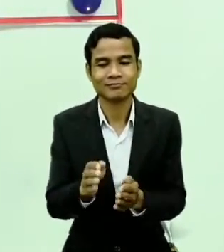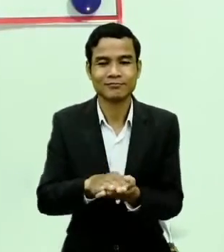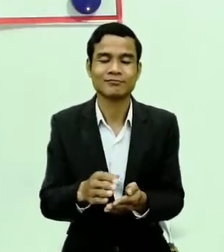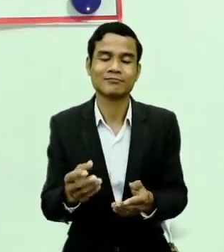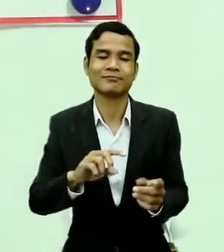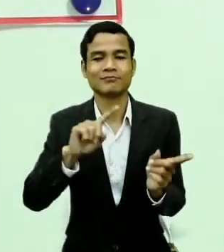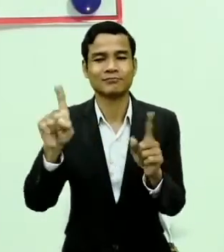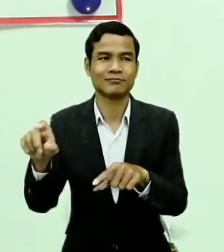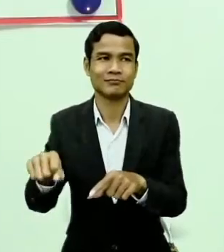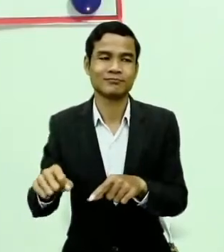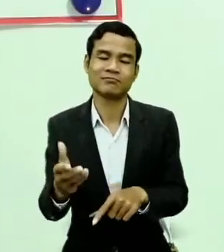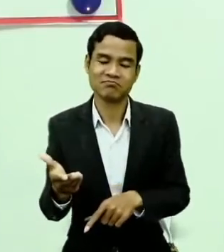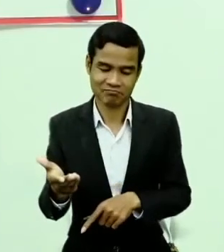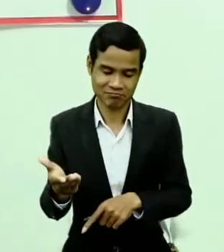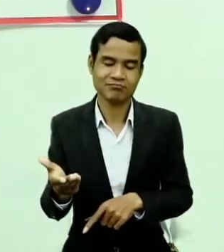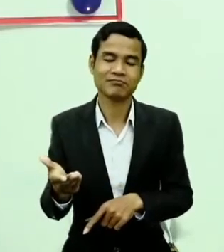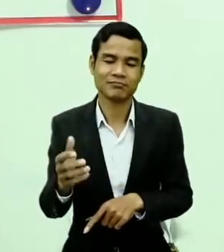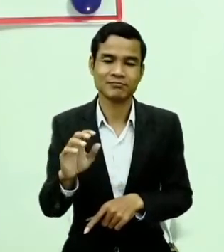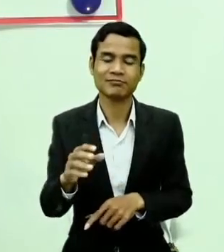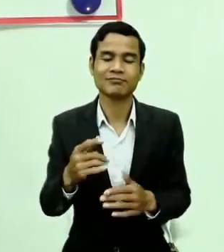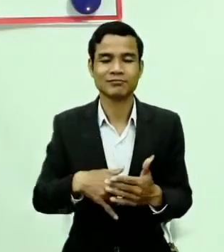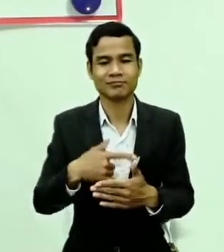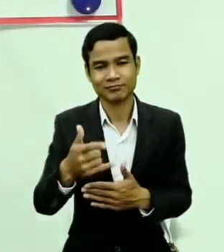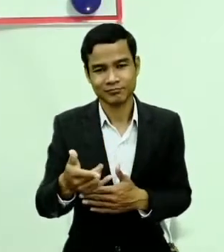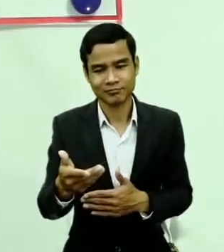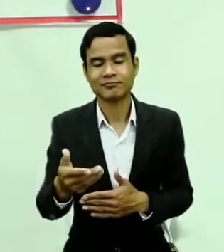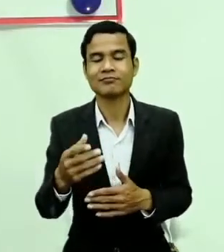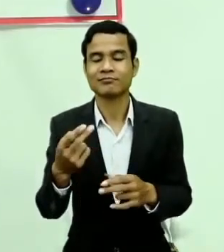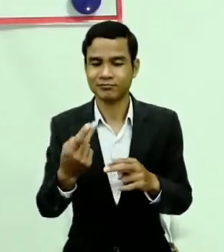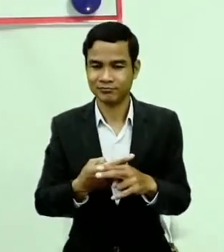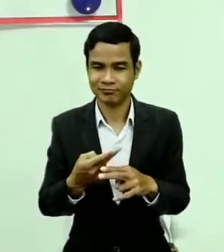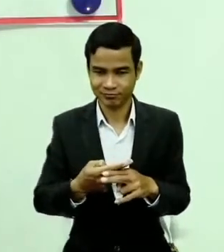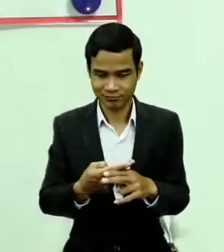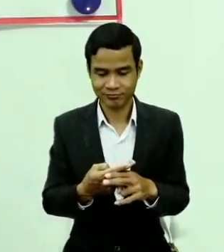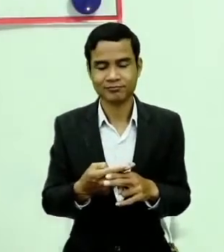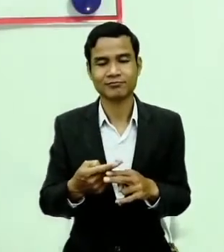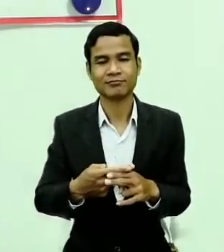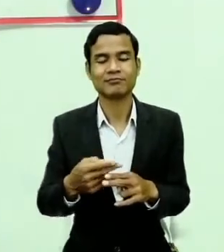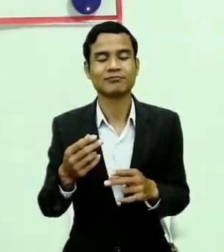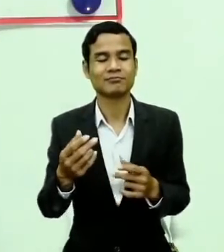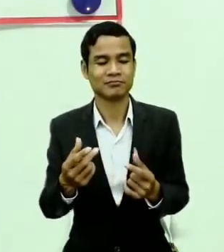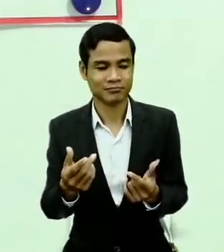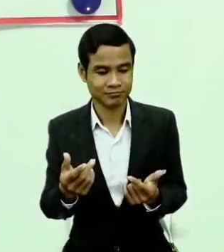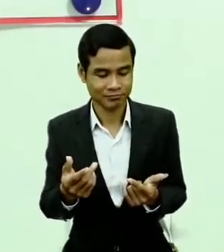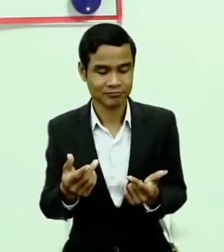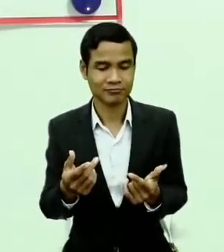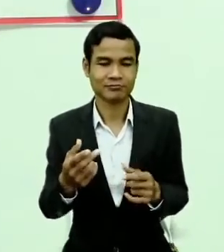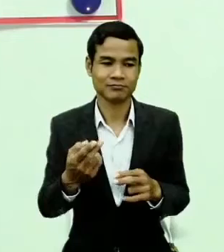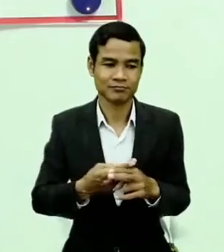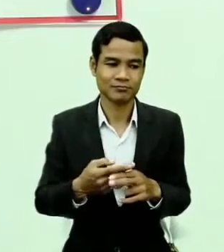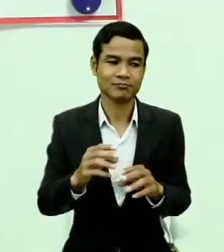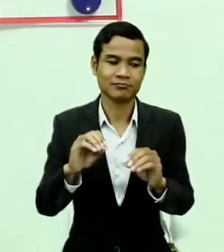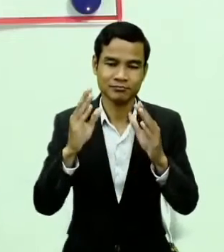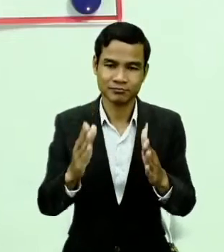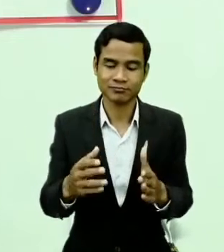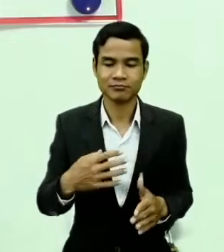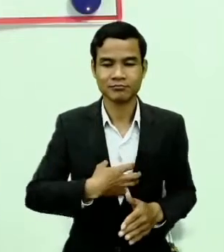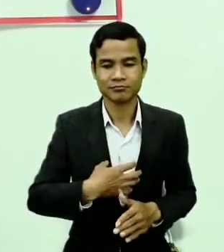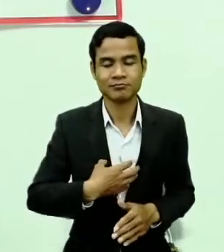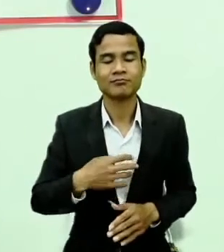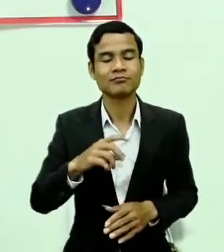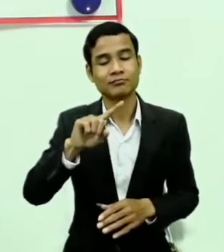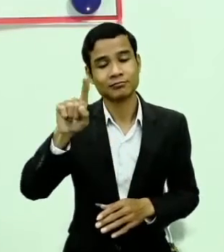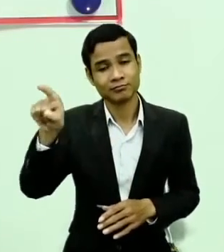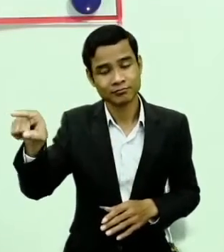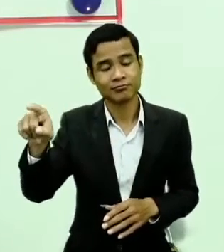nét chà và tôi mà tiếp dương tử ạ nó vọt chà đôi chia và sân bơ đôi nhà khu chọn từ lên nơi